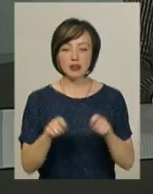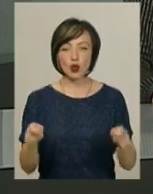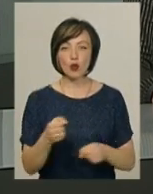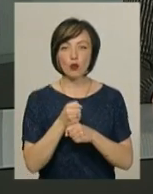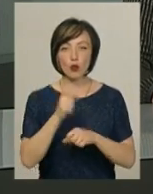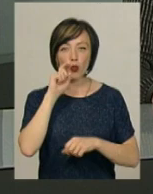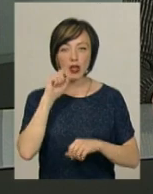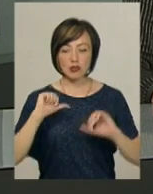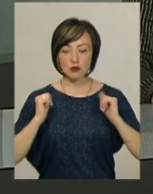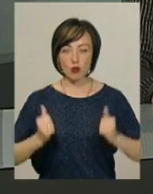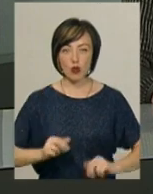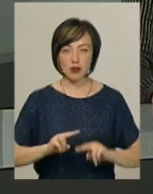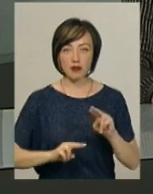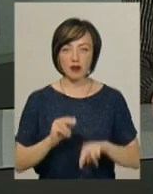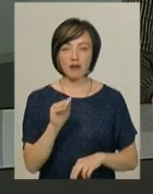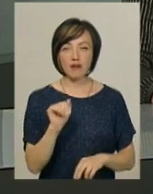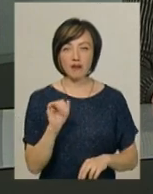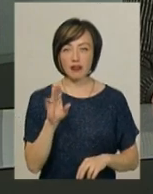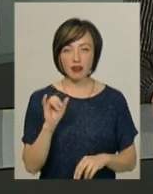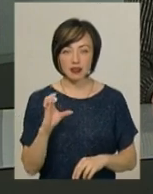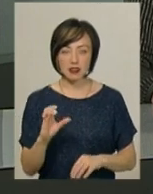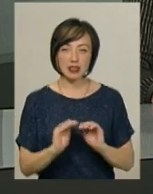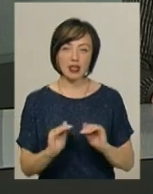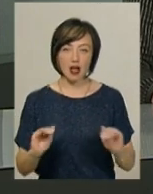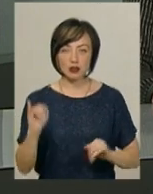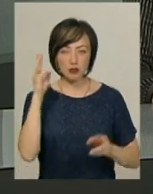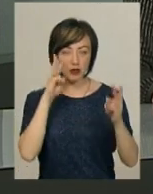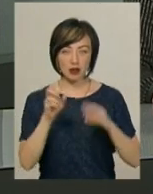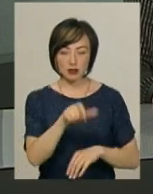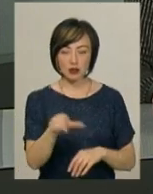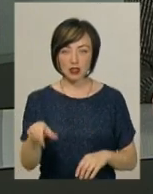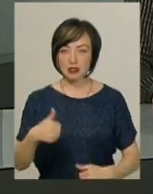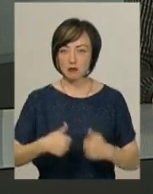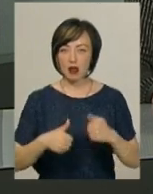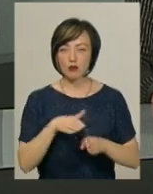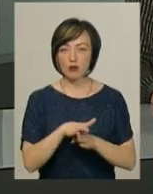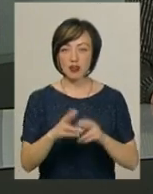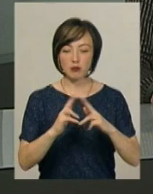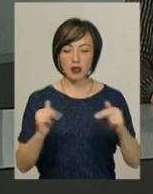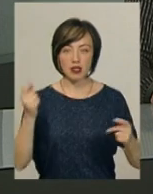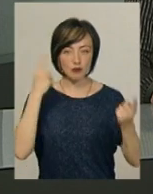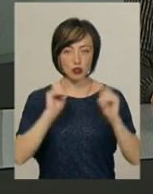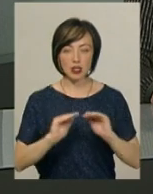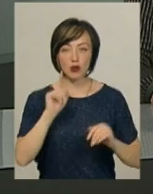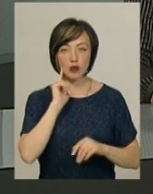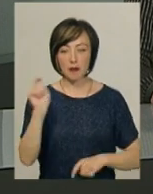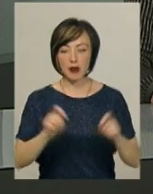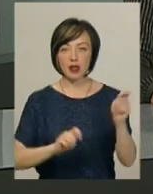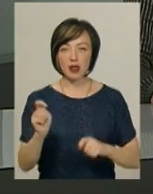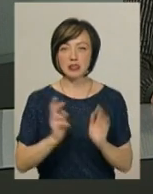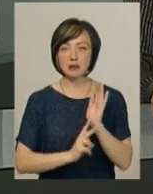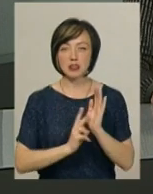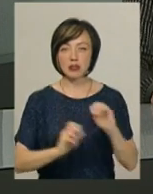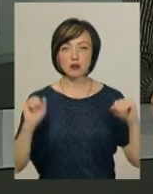з бодібілдингу, фітнесу, дитячого фітнесу та моделінгу. На змагання, що відбувалися в Палаці творчості дітей та юнацтва, приїхали понад